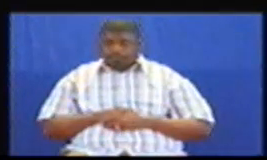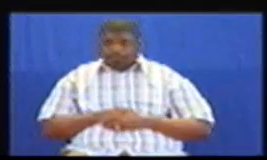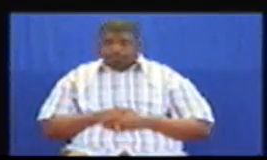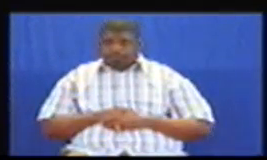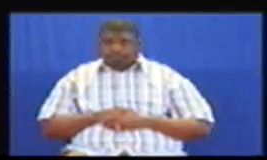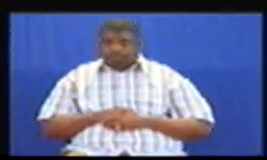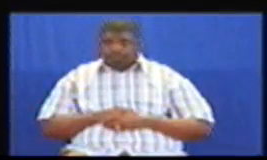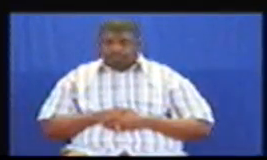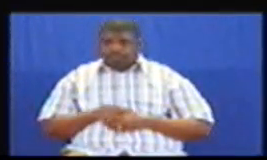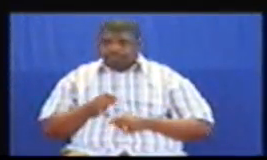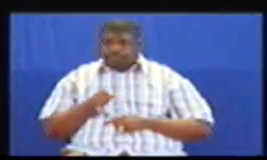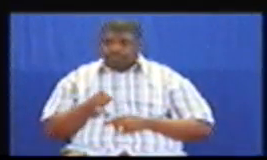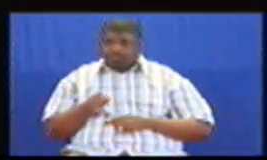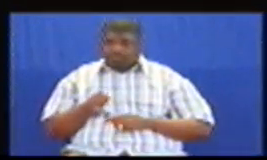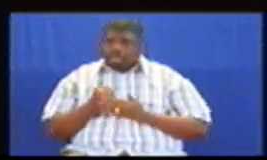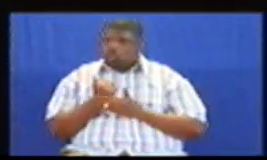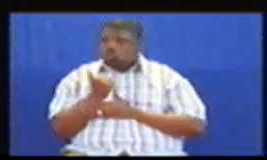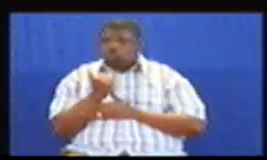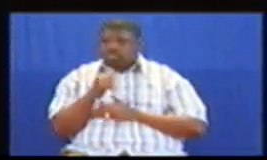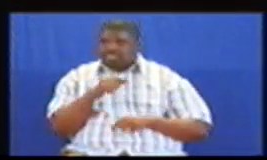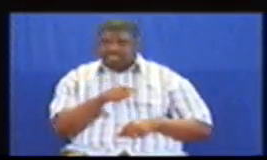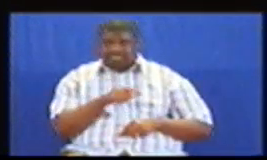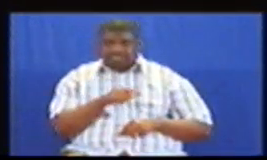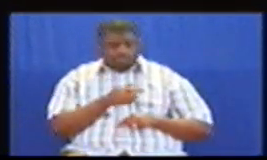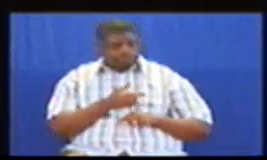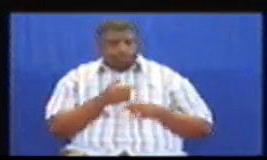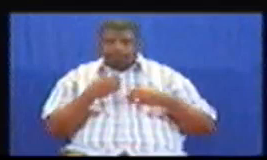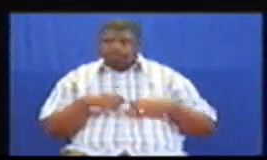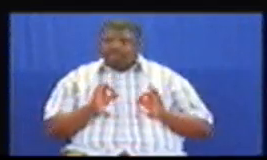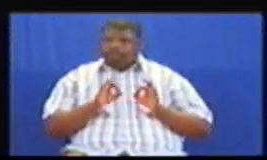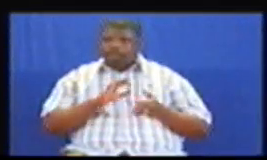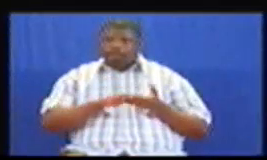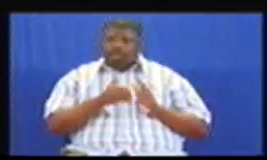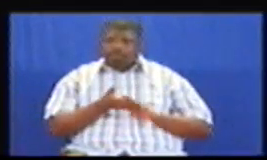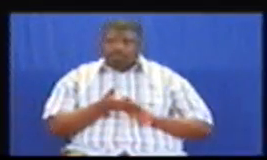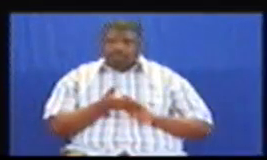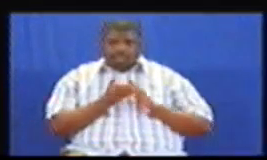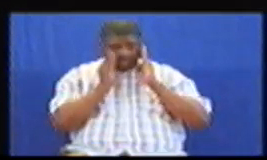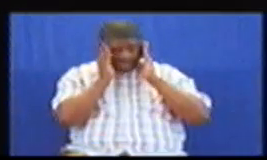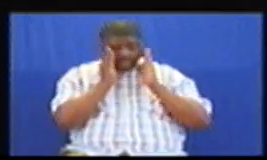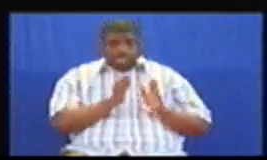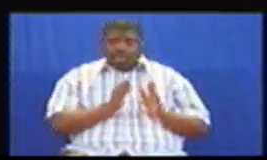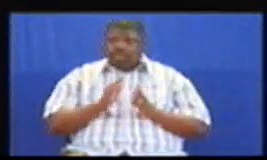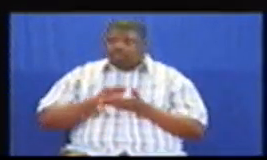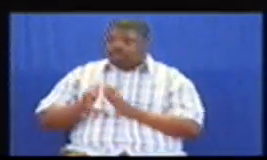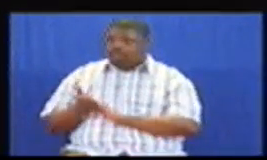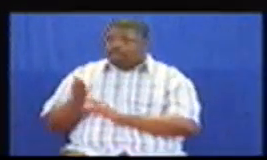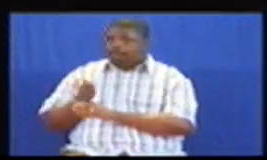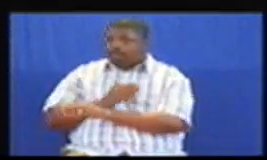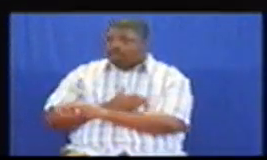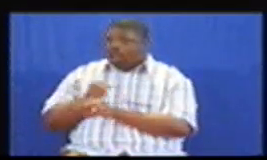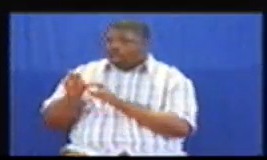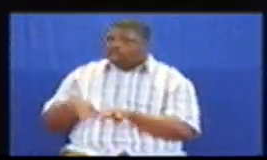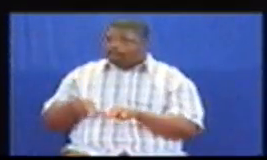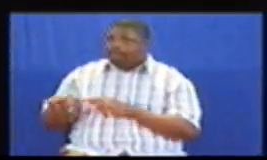a plea bargaining and notify the court of their intention to negotiate a plea agreement.